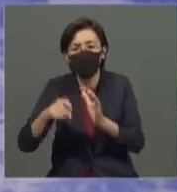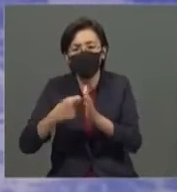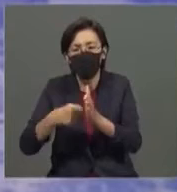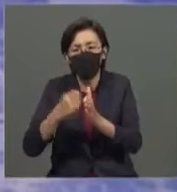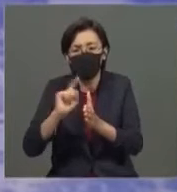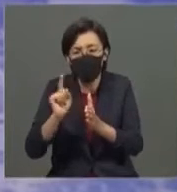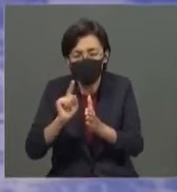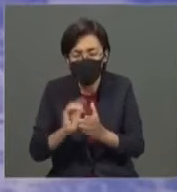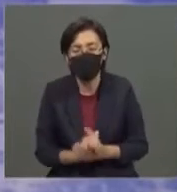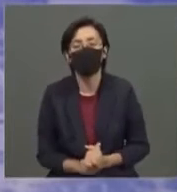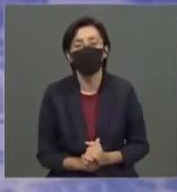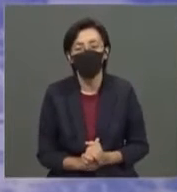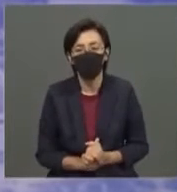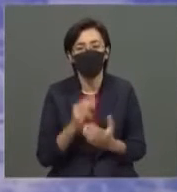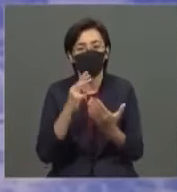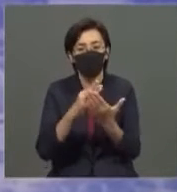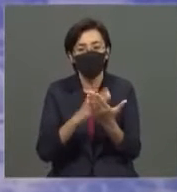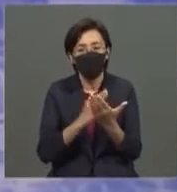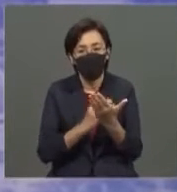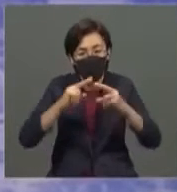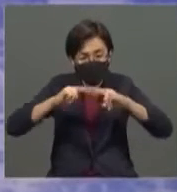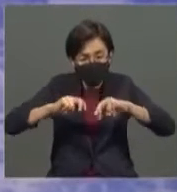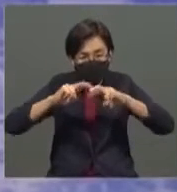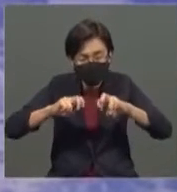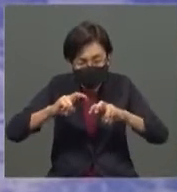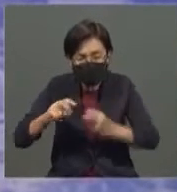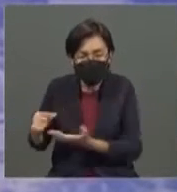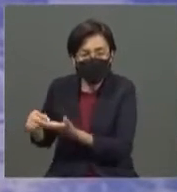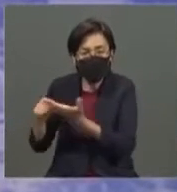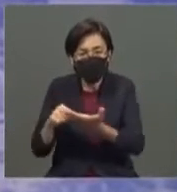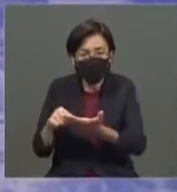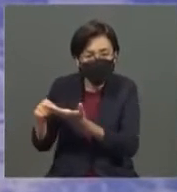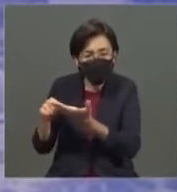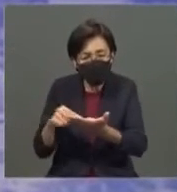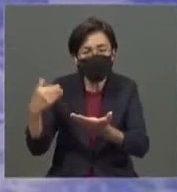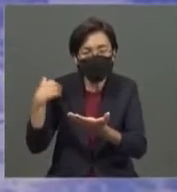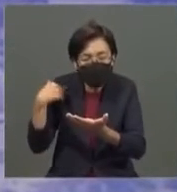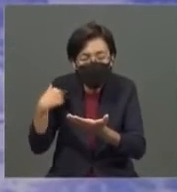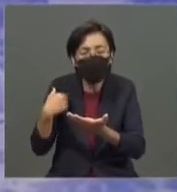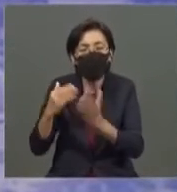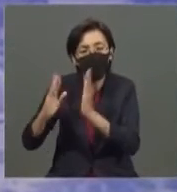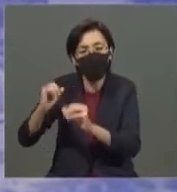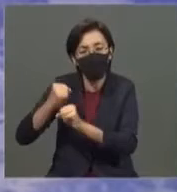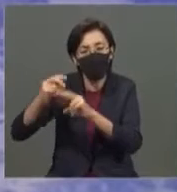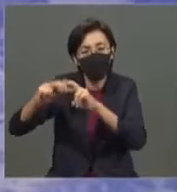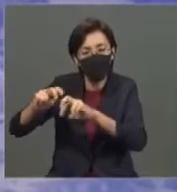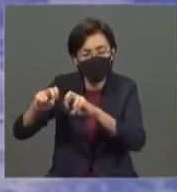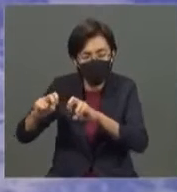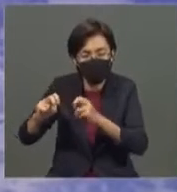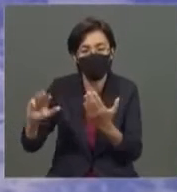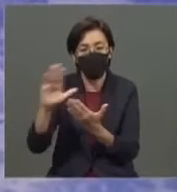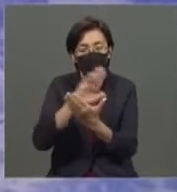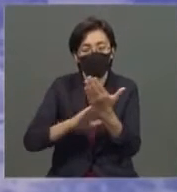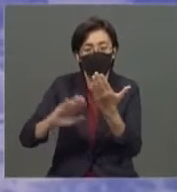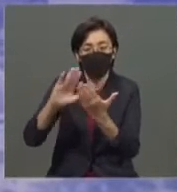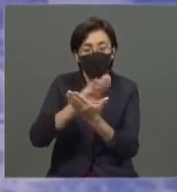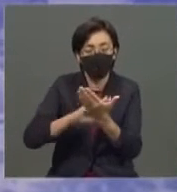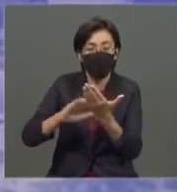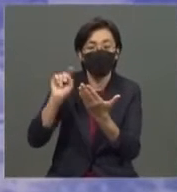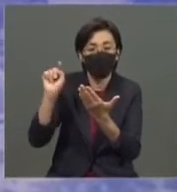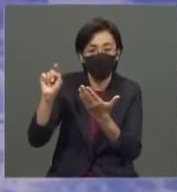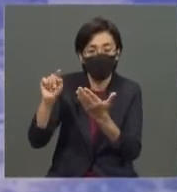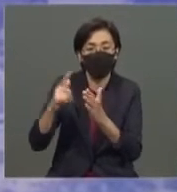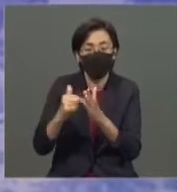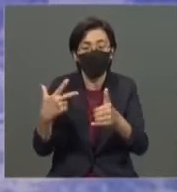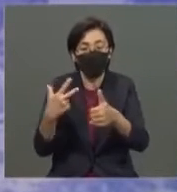นะครับก็มีความรู้ในเชิงวิชาการออกมาเรื่อยๆนะครับว่าในประเทศทางผู้ที่ใ